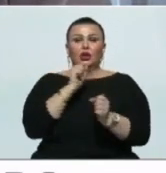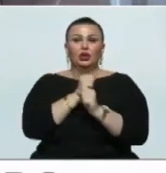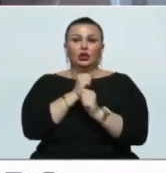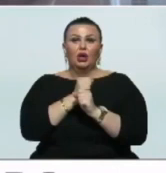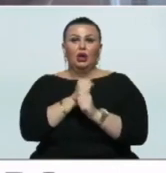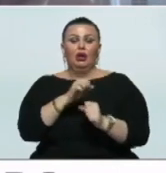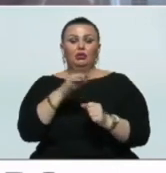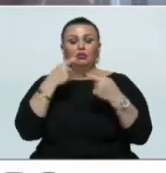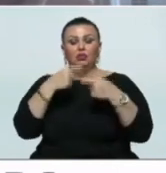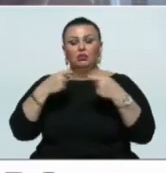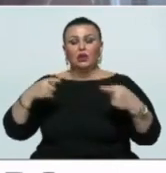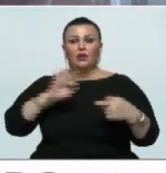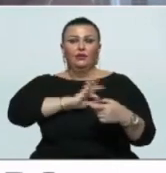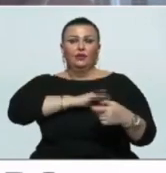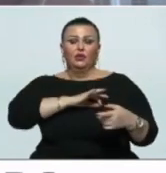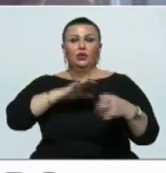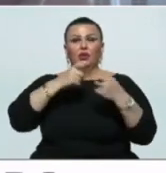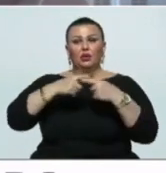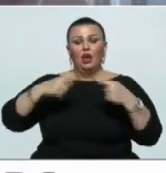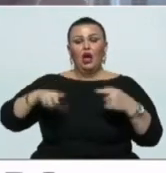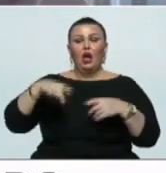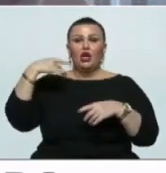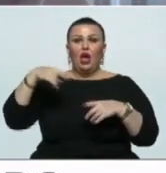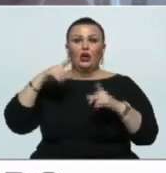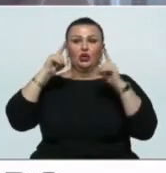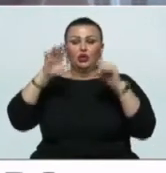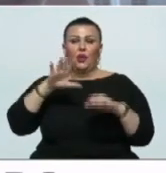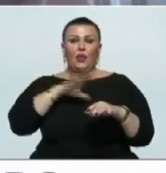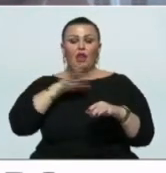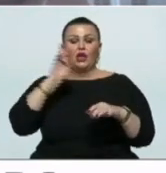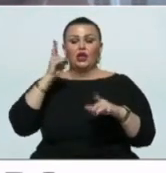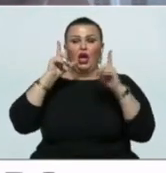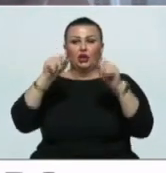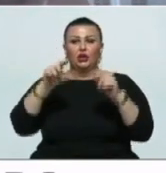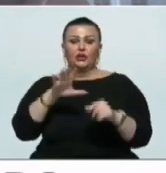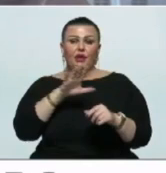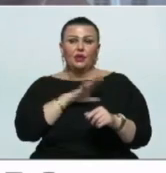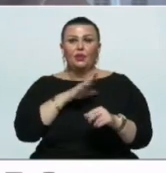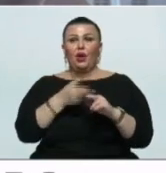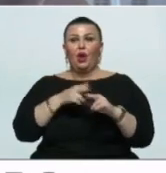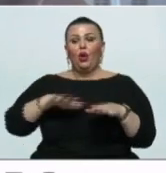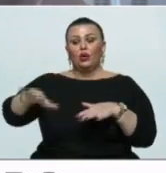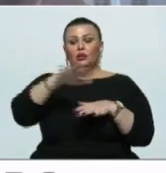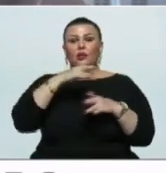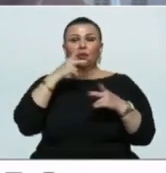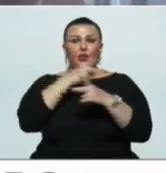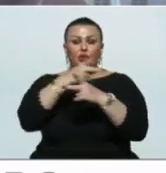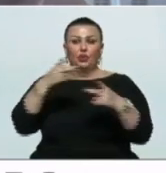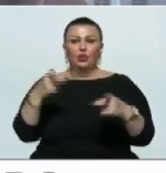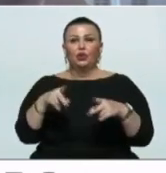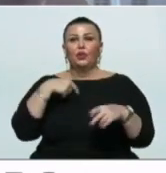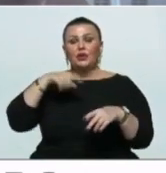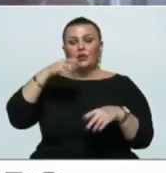Azerbaycan'a seferlerimiz oldu. Gence'ye gittik, Nahçıvan'a gittik. Tabii oradaki tabloyu gördük. Hep